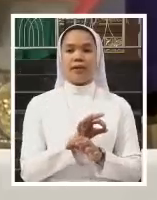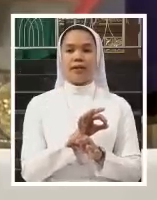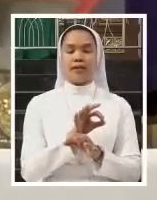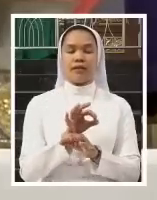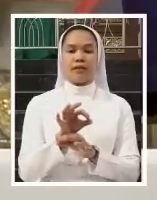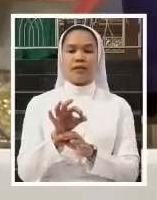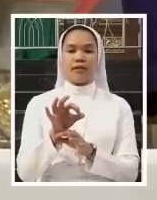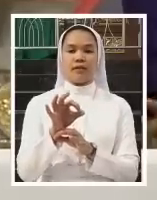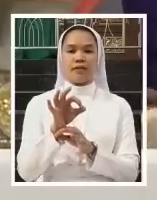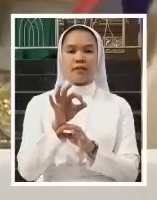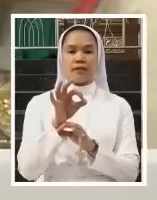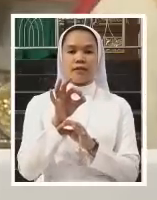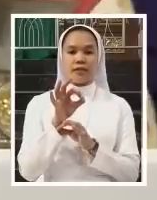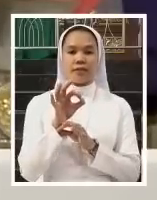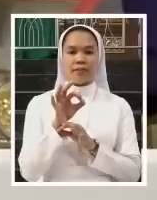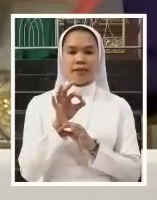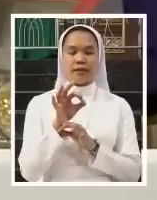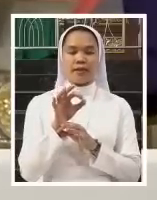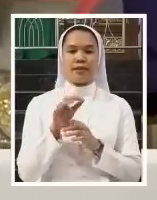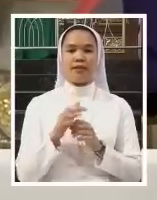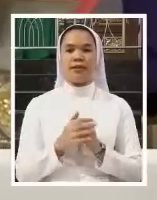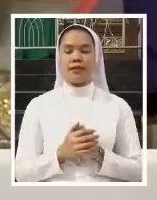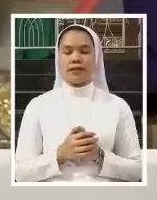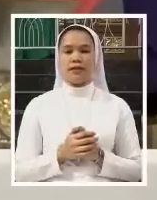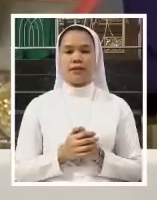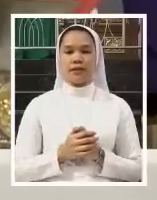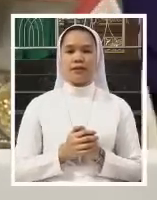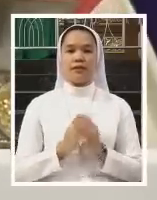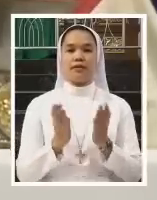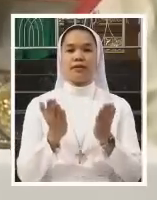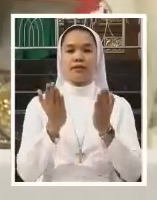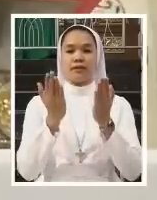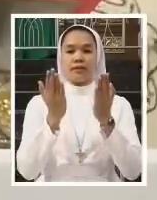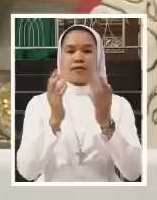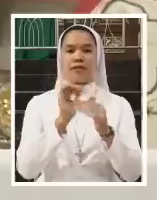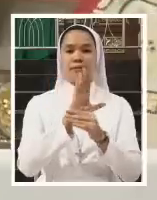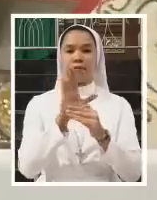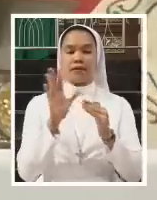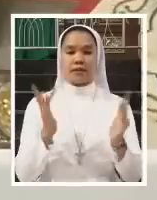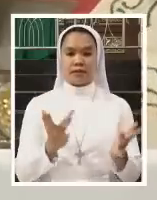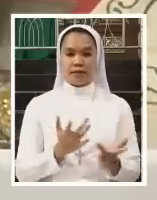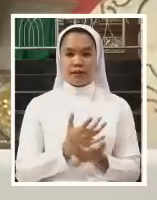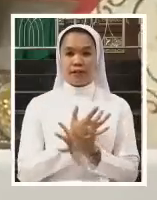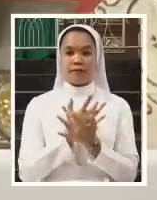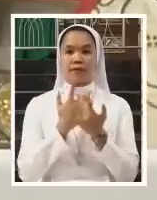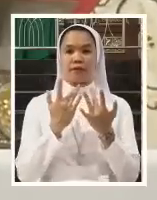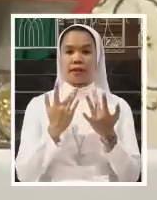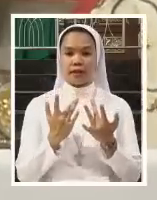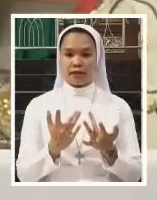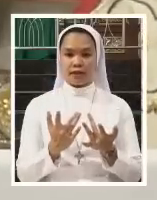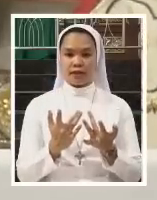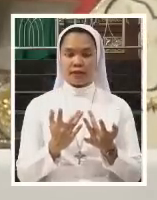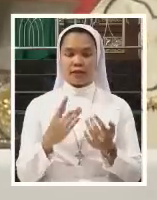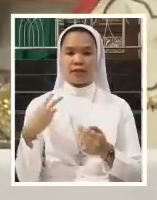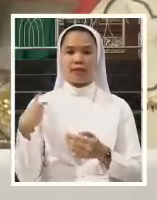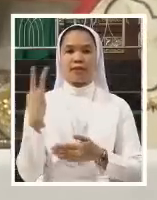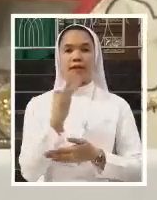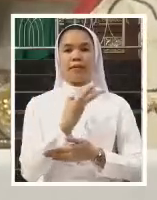asin sa imong Espiritu itasan mga puso